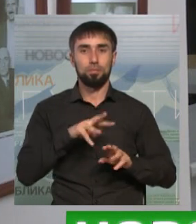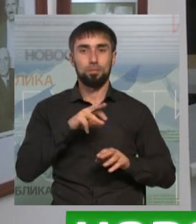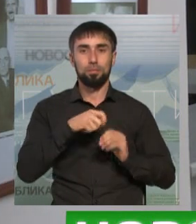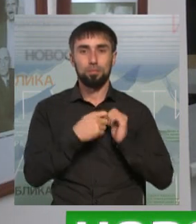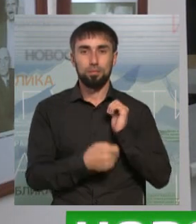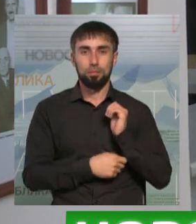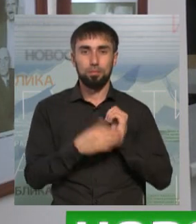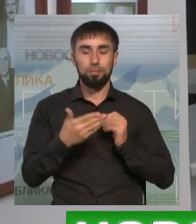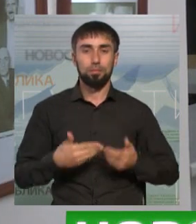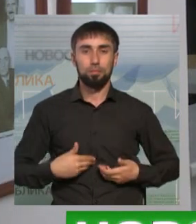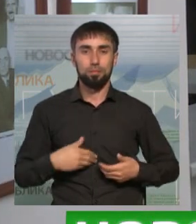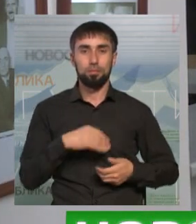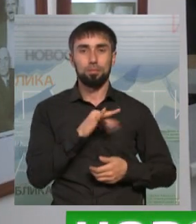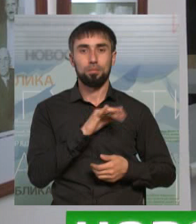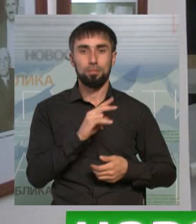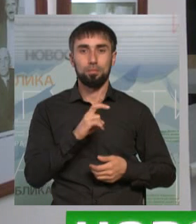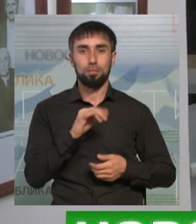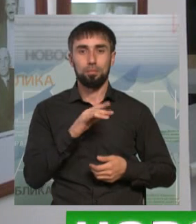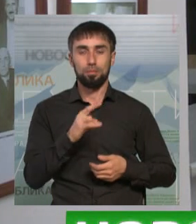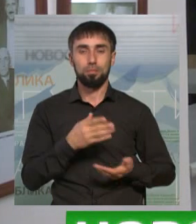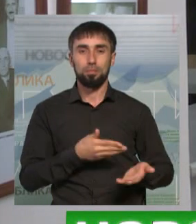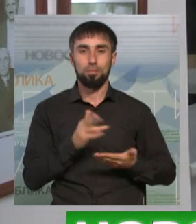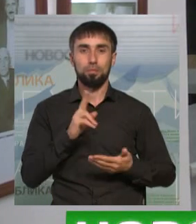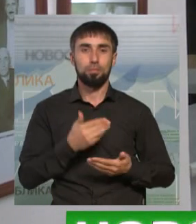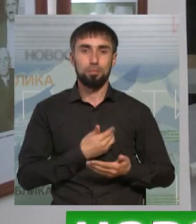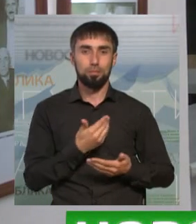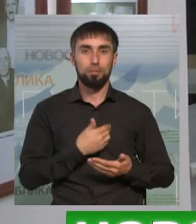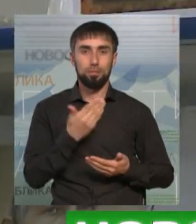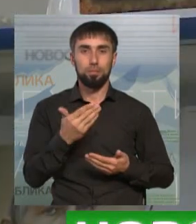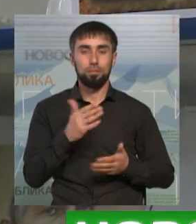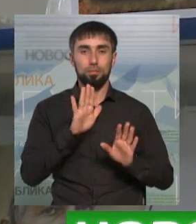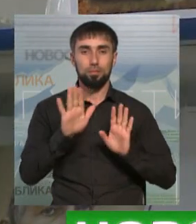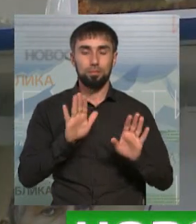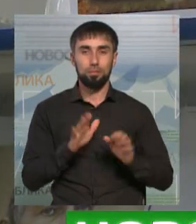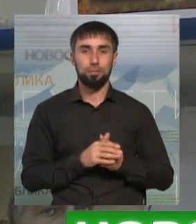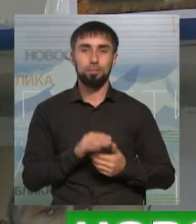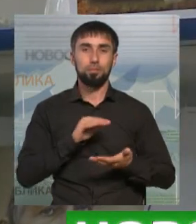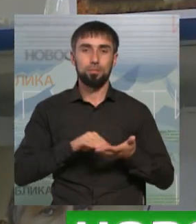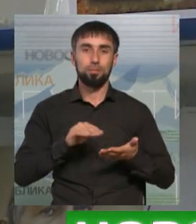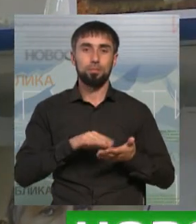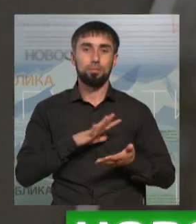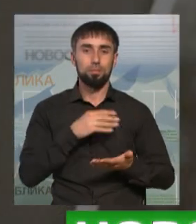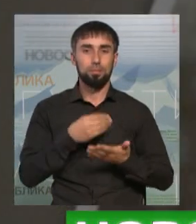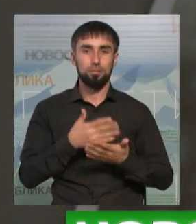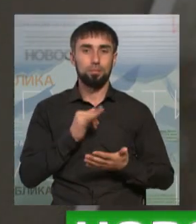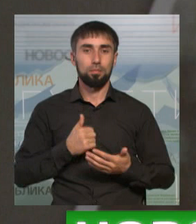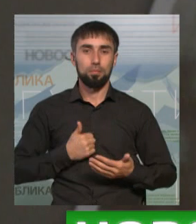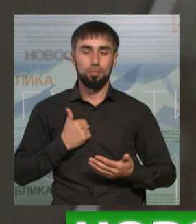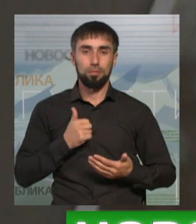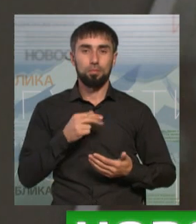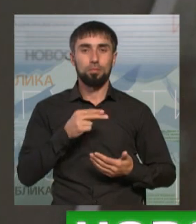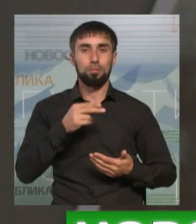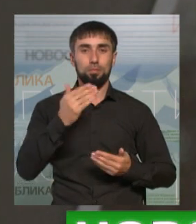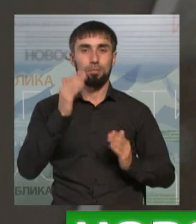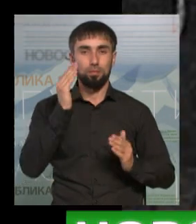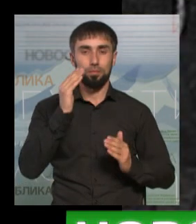жизни и творчества Ивана Бунина. Приглашаем всех желающих посетить данную выставку. Писателю были дороги и понятны гордость и достоинство мусульман.